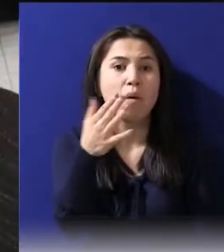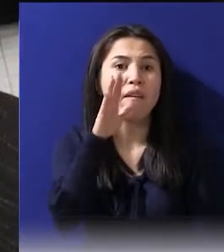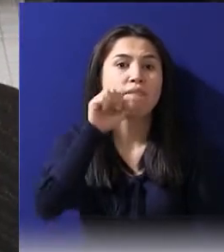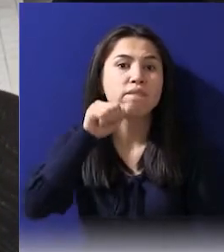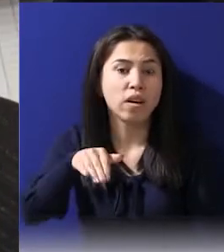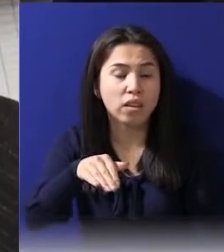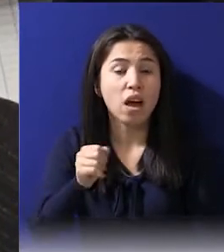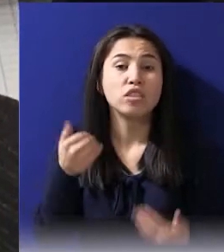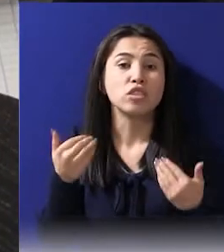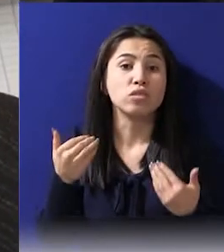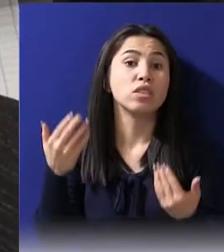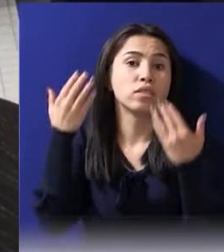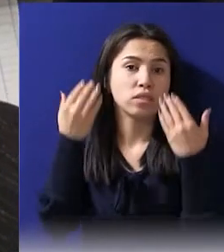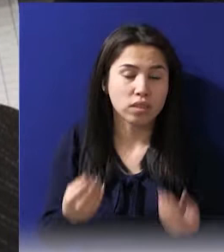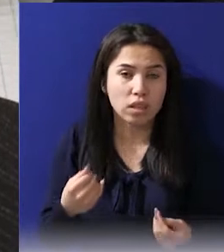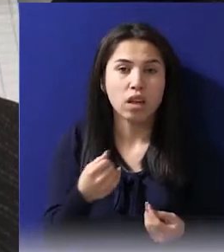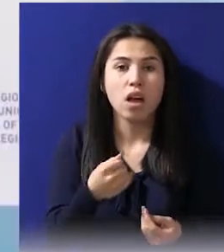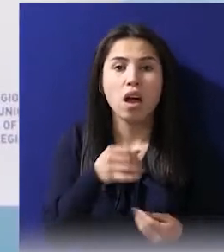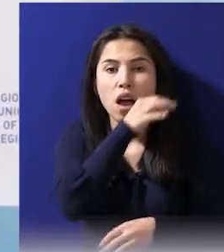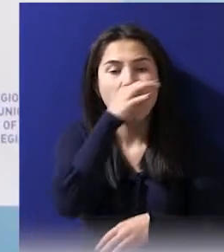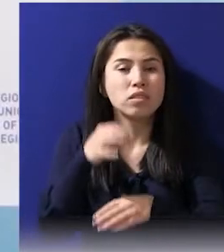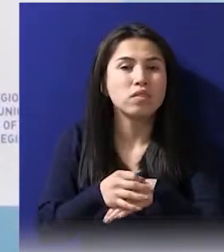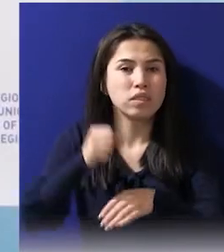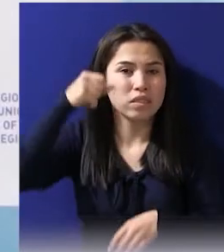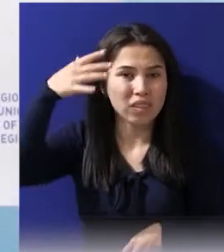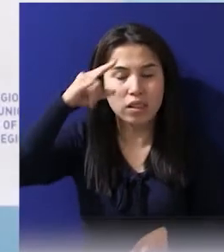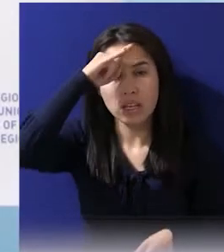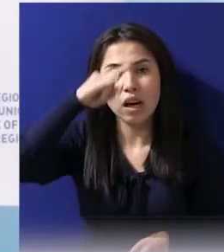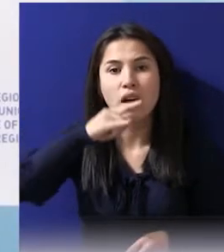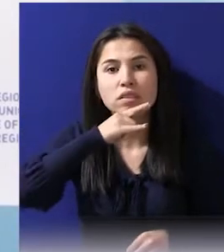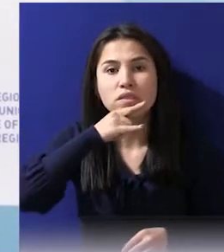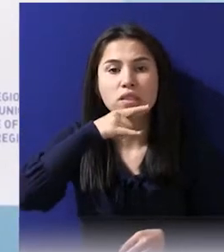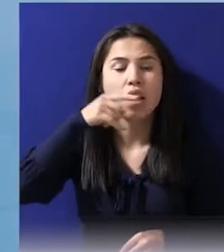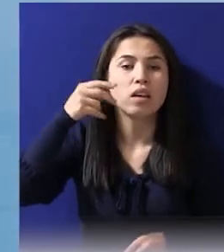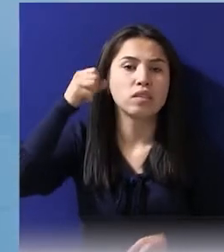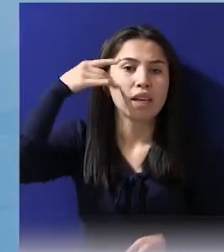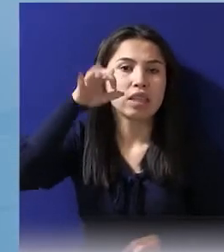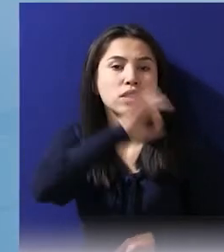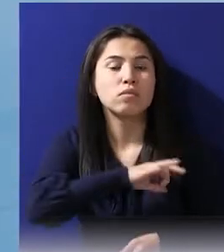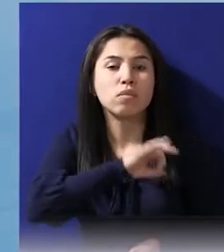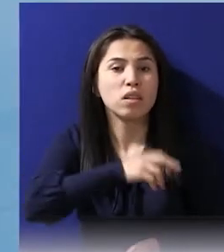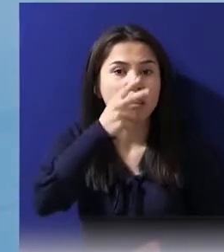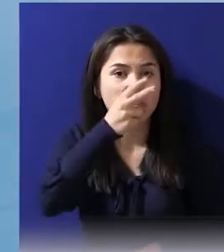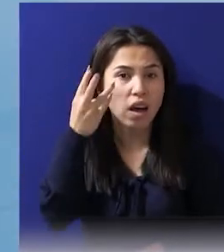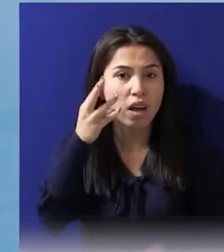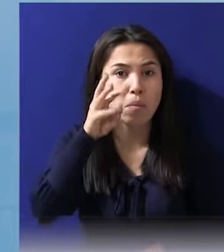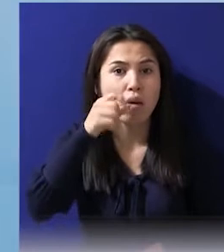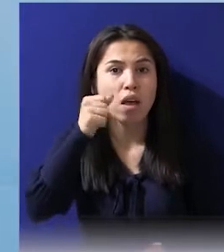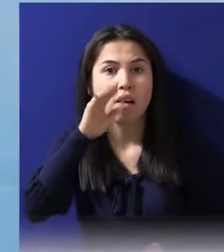жоспарлап отырғандықтарын айтады. Жомарт Жайнағұлы осы мақсатта атқарылып жатқан жұмыстарды баяндап, маңызды мәселелерге де тоқталып